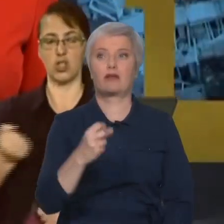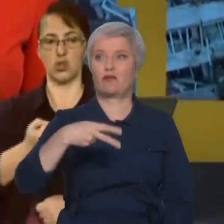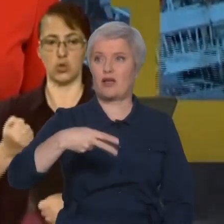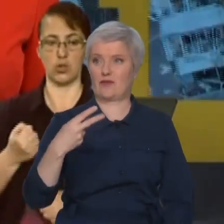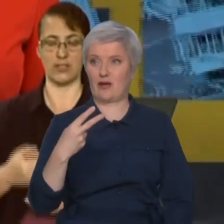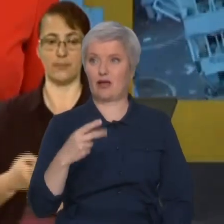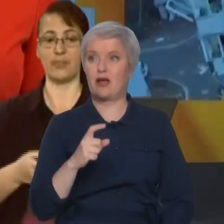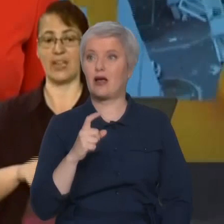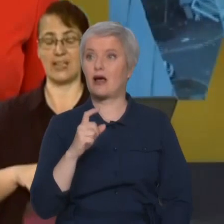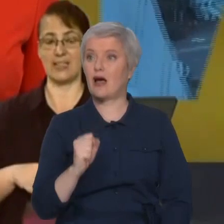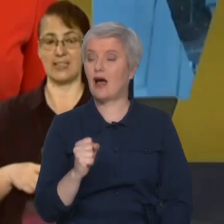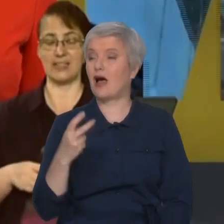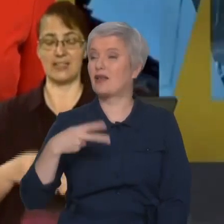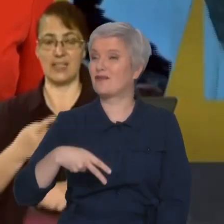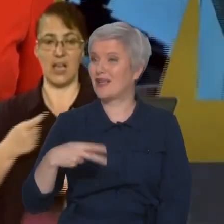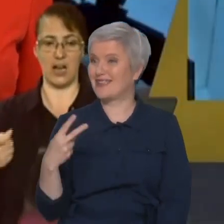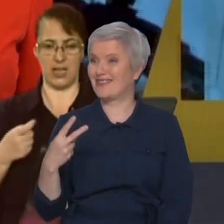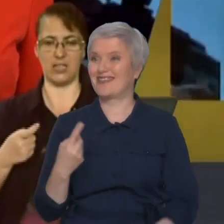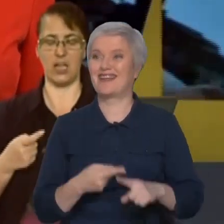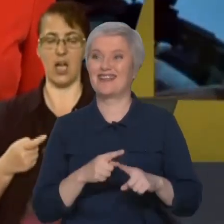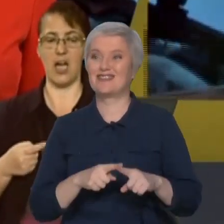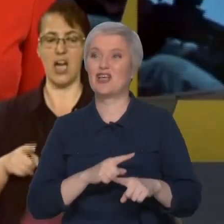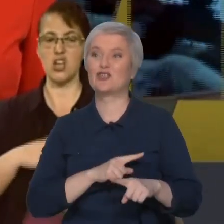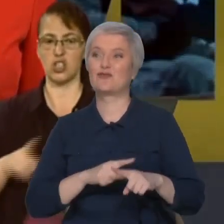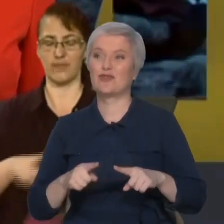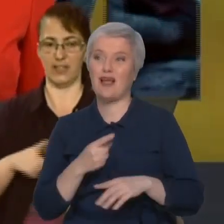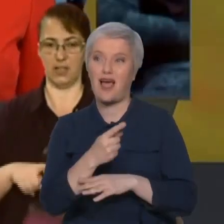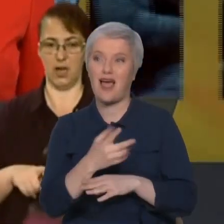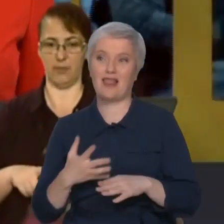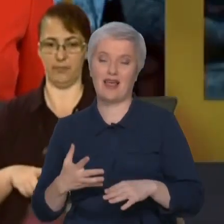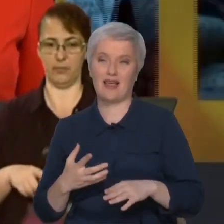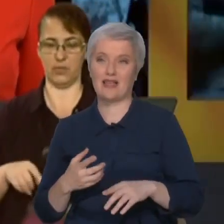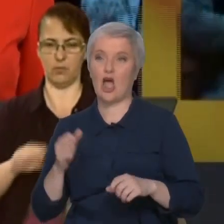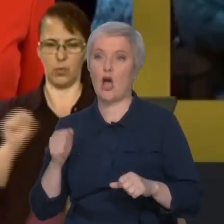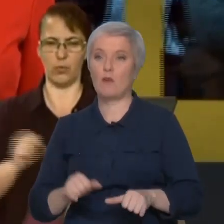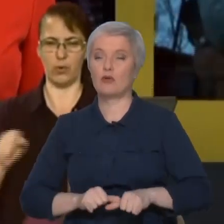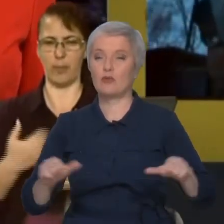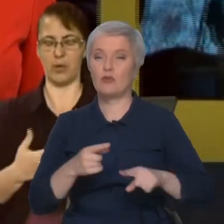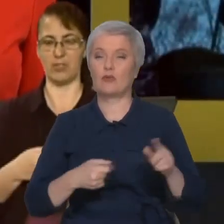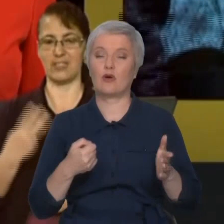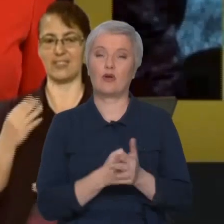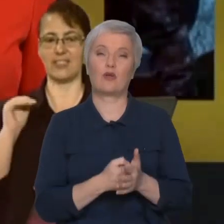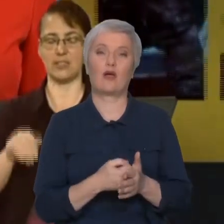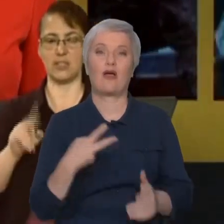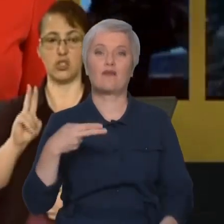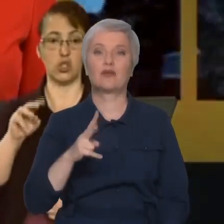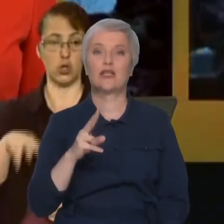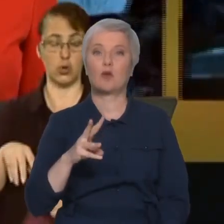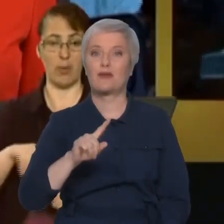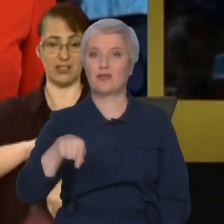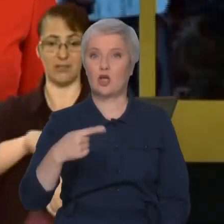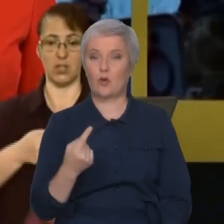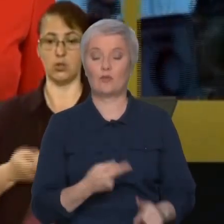Ракети типу Х-22 – це швидка ракета, яка може розвивати швидкість там до близько 3000 кілометрів за годину.